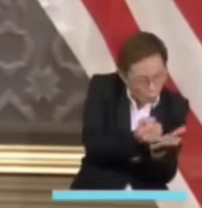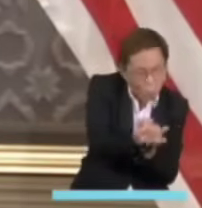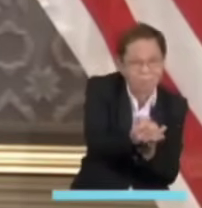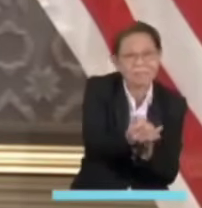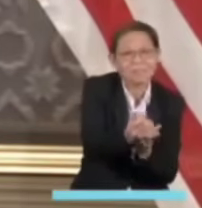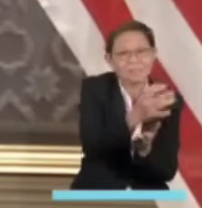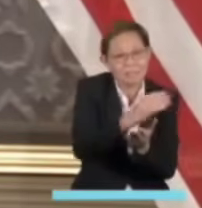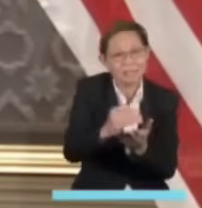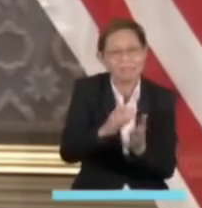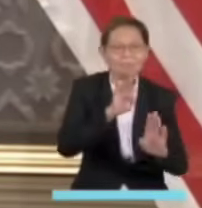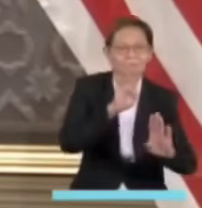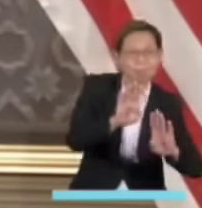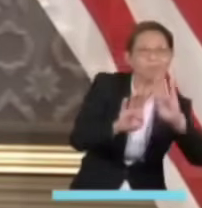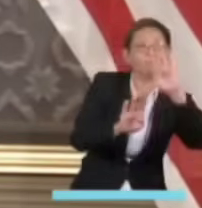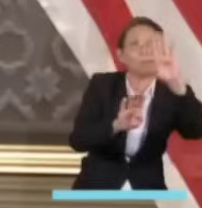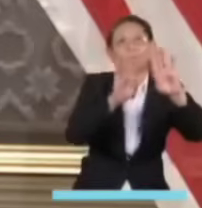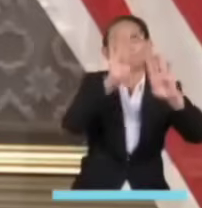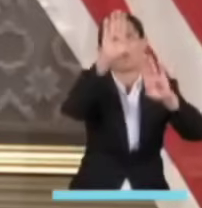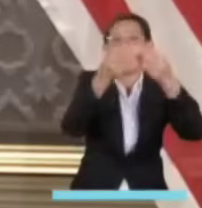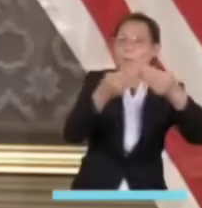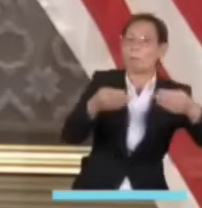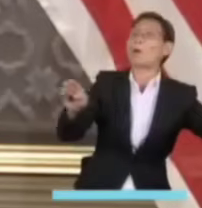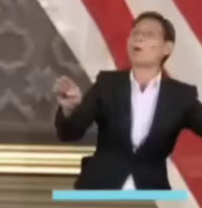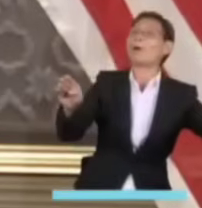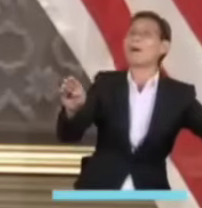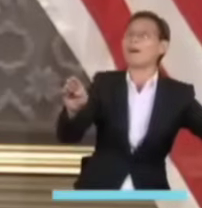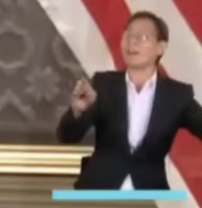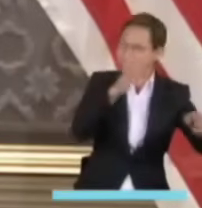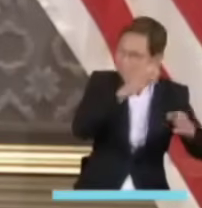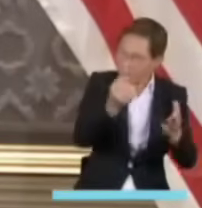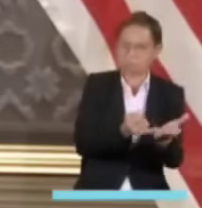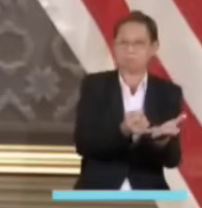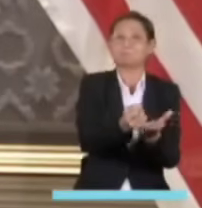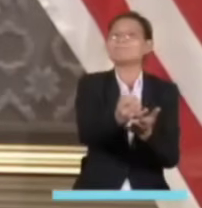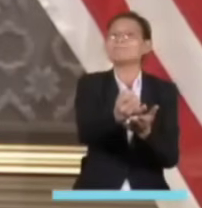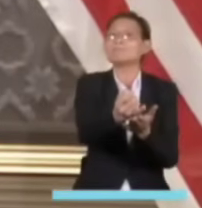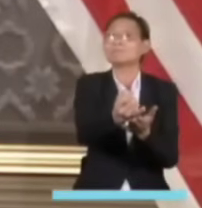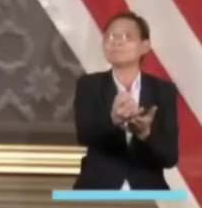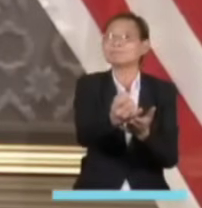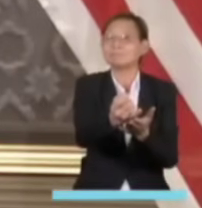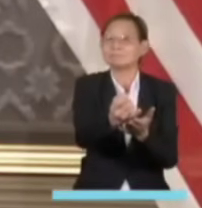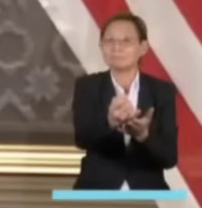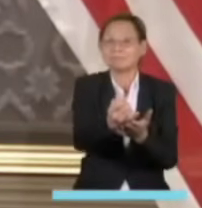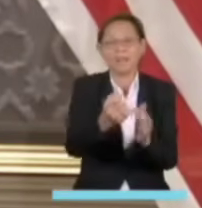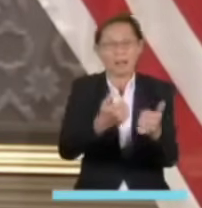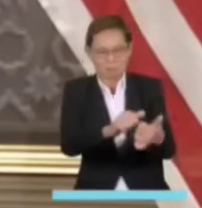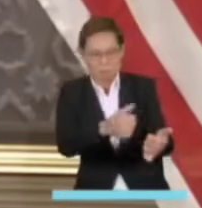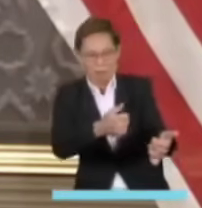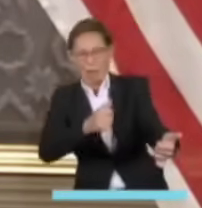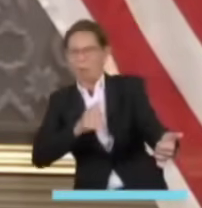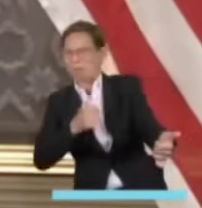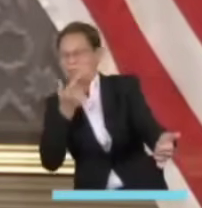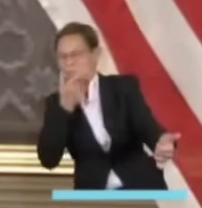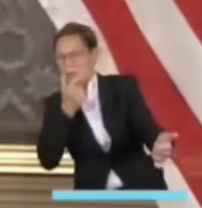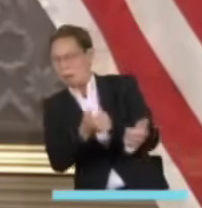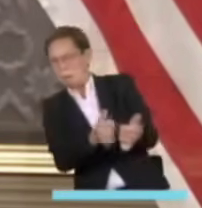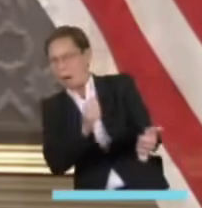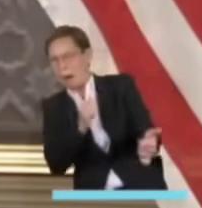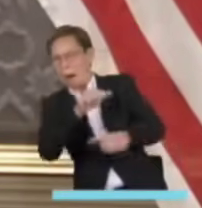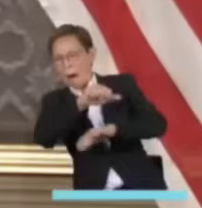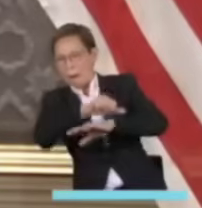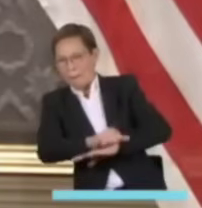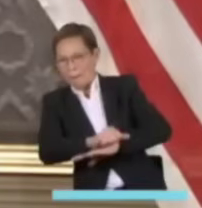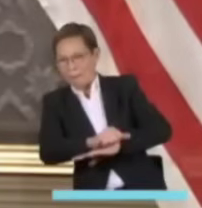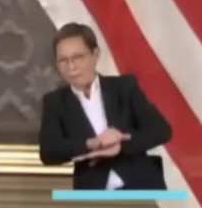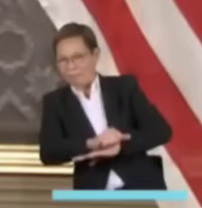dan tender terbuka dan transparan, supaya mengelakkan daripada